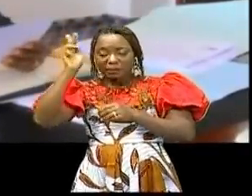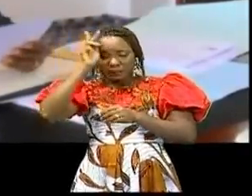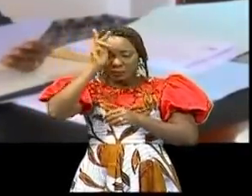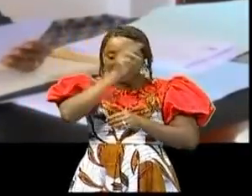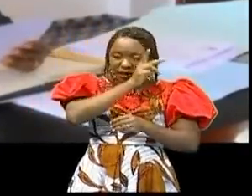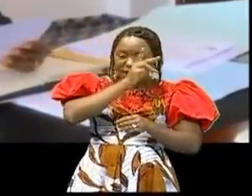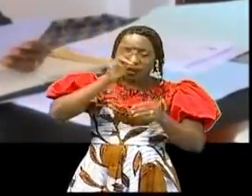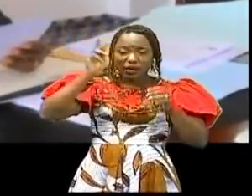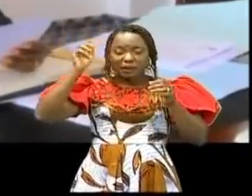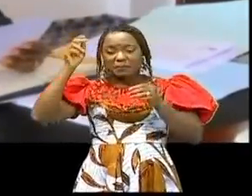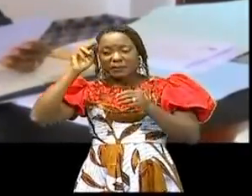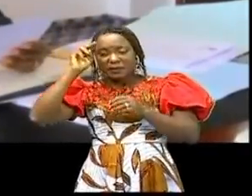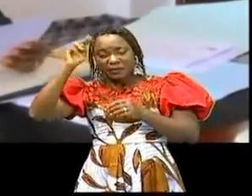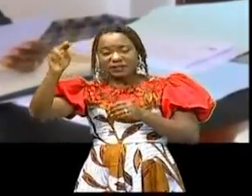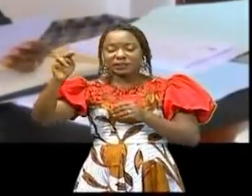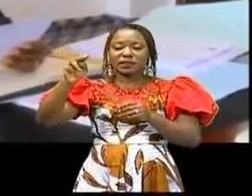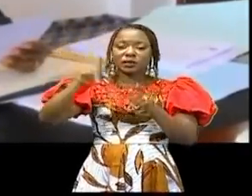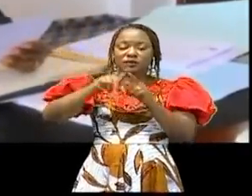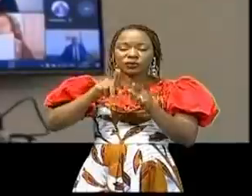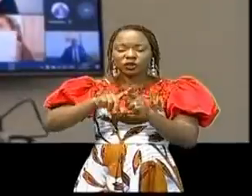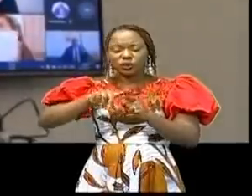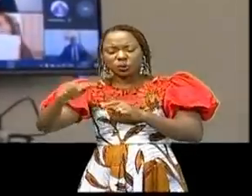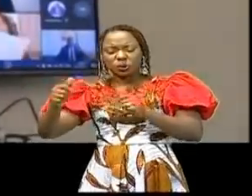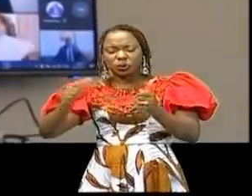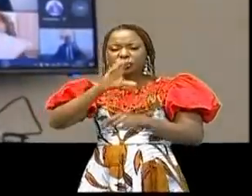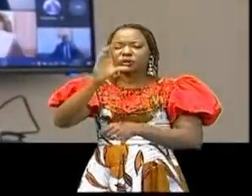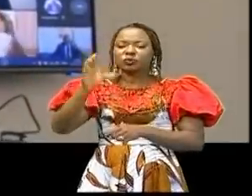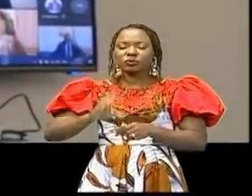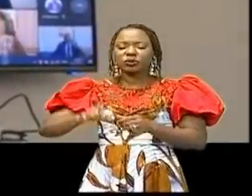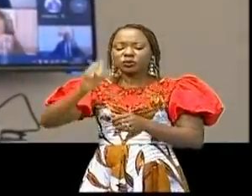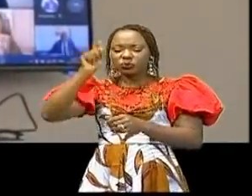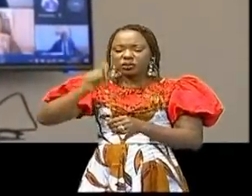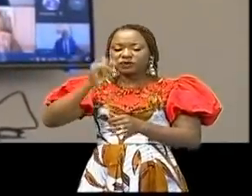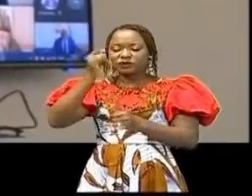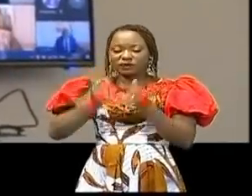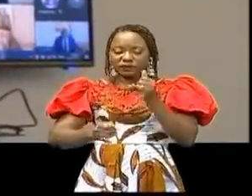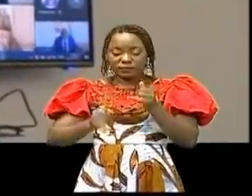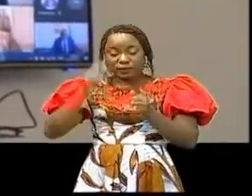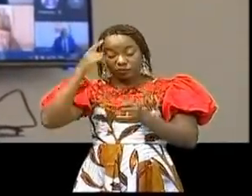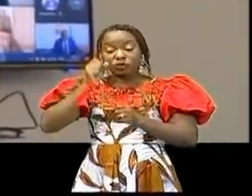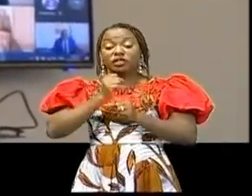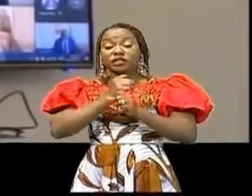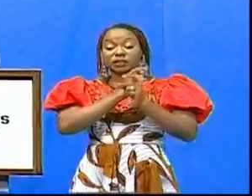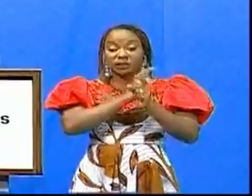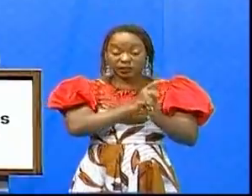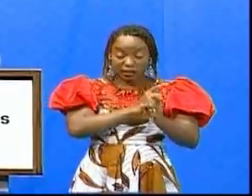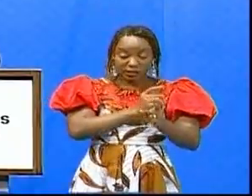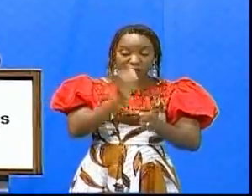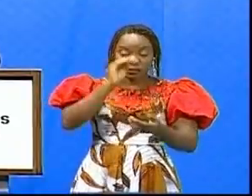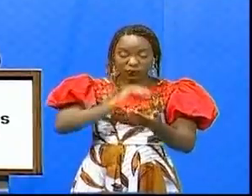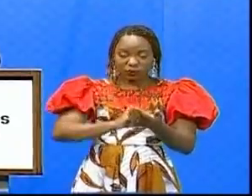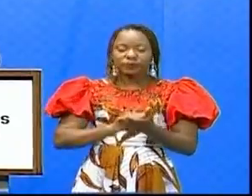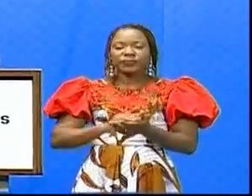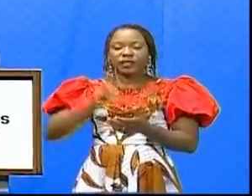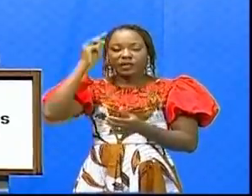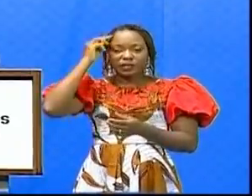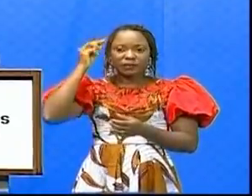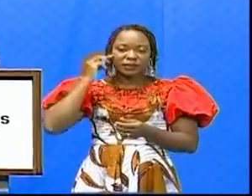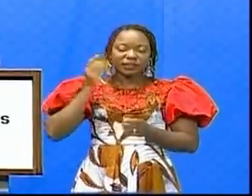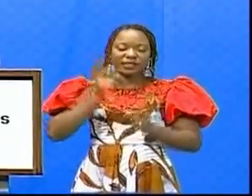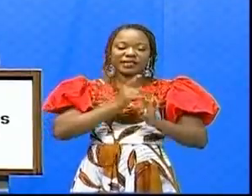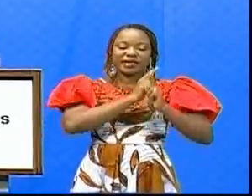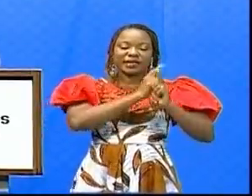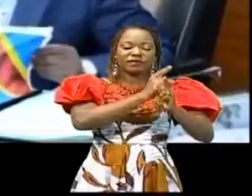Sele, Massina et Barumbu. Toujours sur ces chapitres sécuritaires, à son tour, le ministre de la